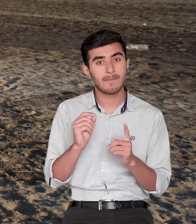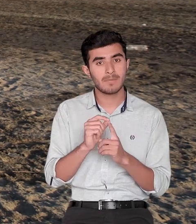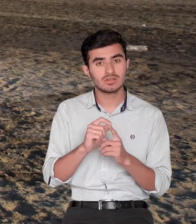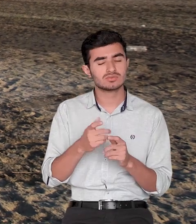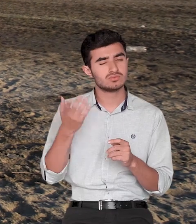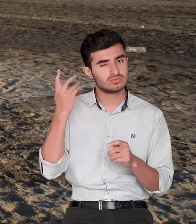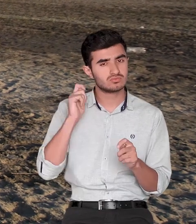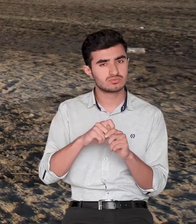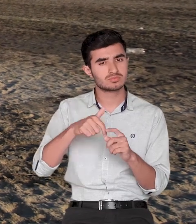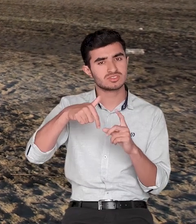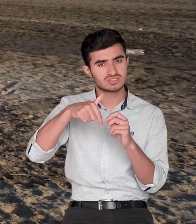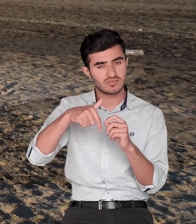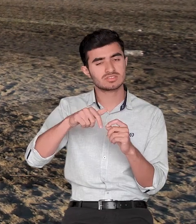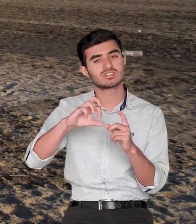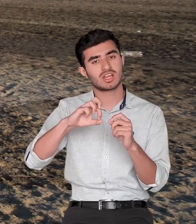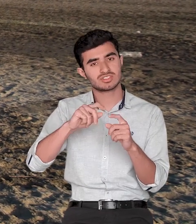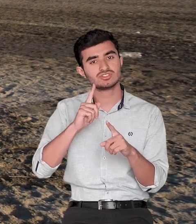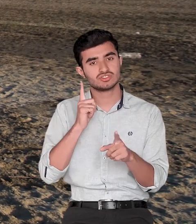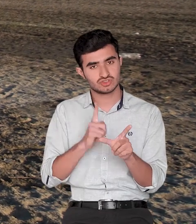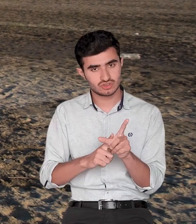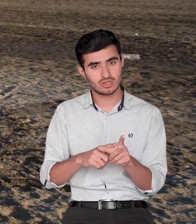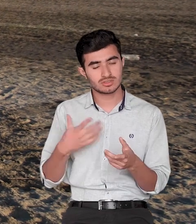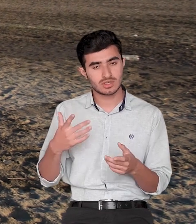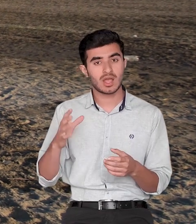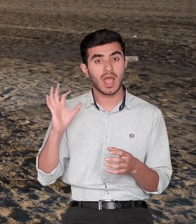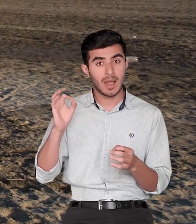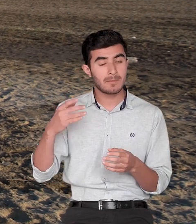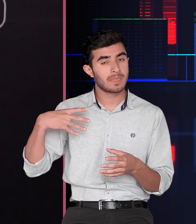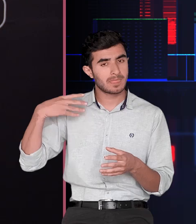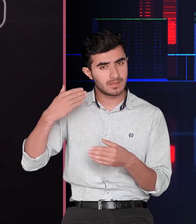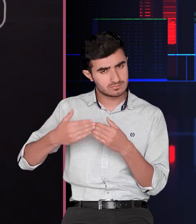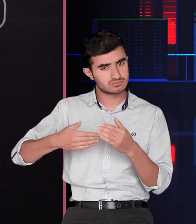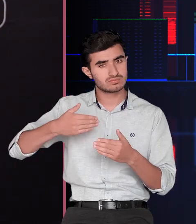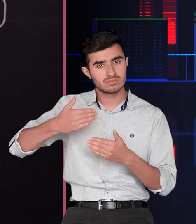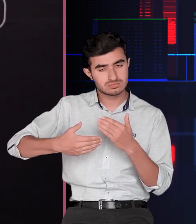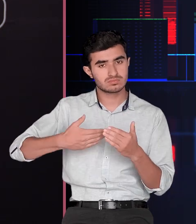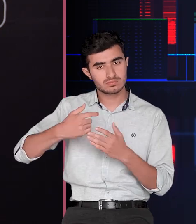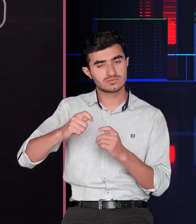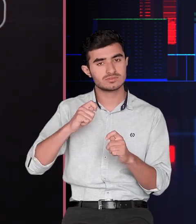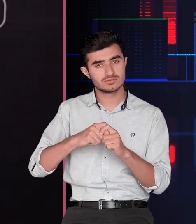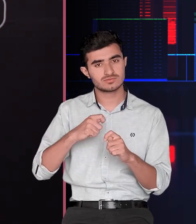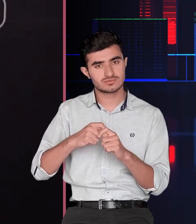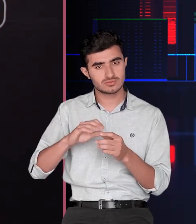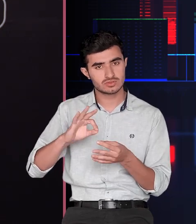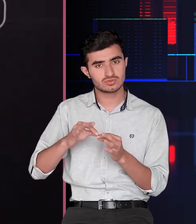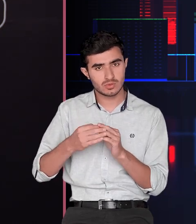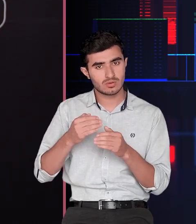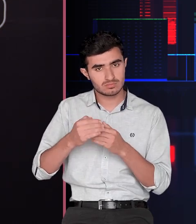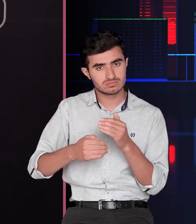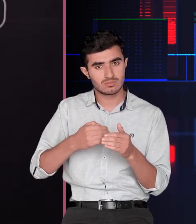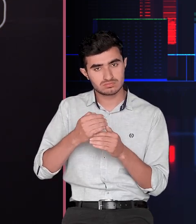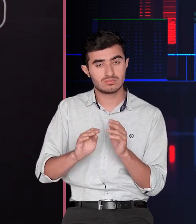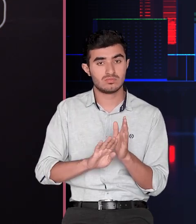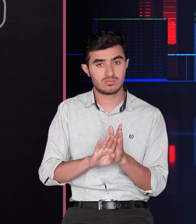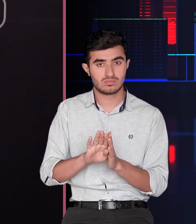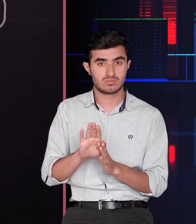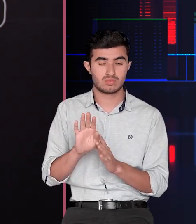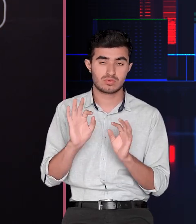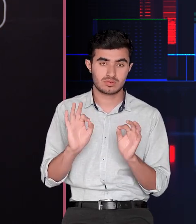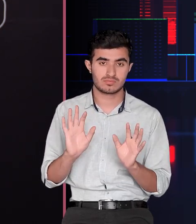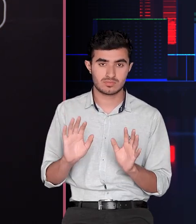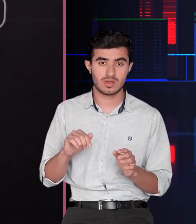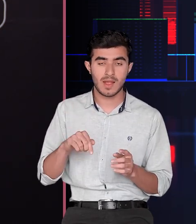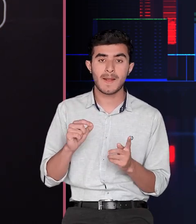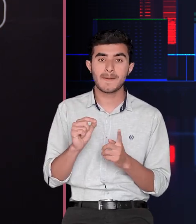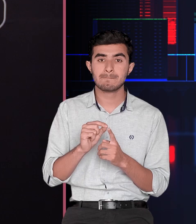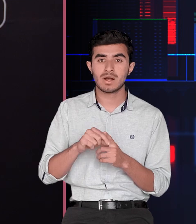हमारे रीजन्स हैं। इस वक्त पाकिस्तान में कम व बेश 8 से 10 हज़ार राइडर्स मौजूद हैं, और एक जो फेस्टिवल